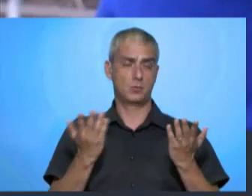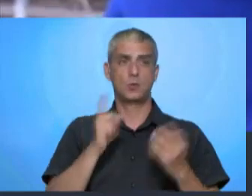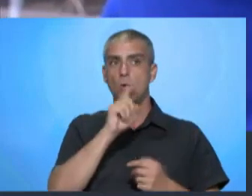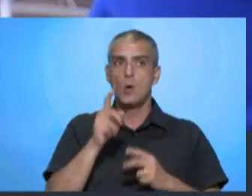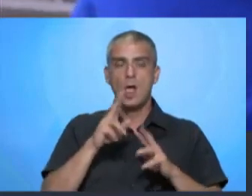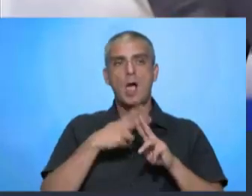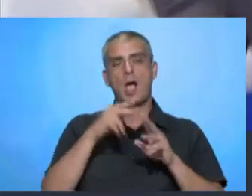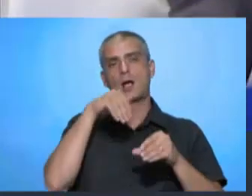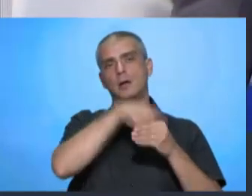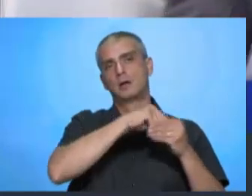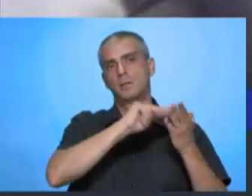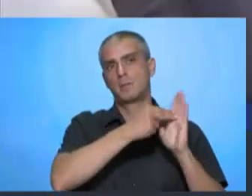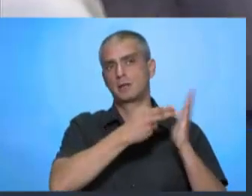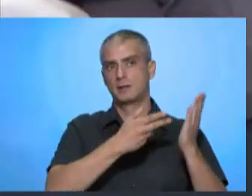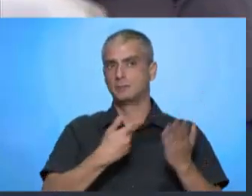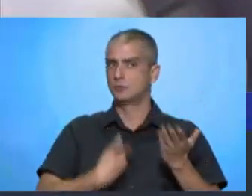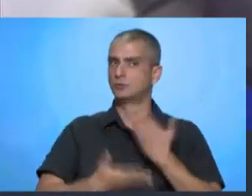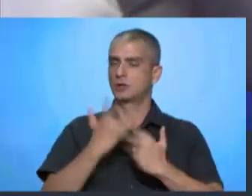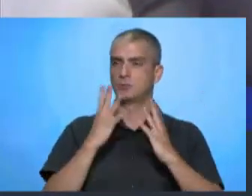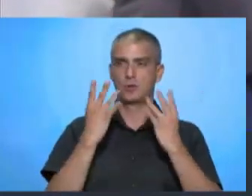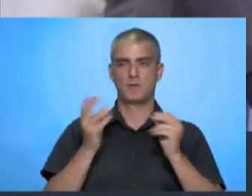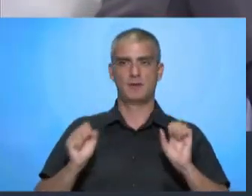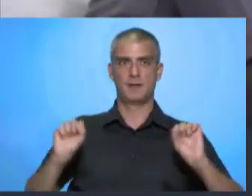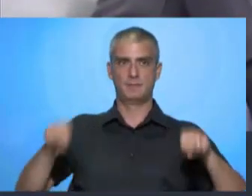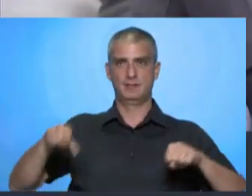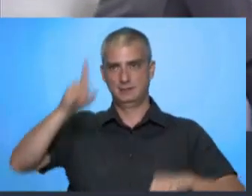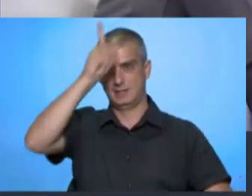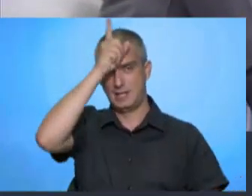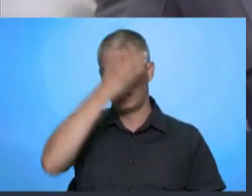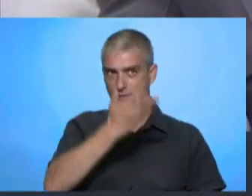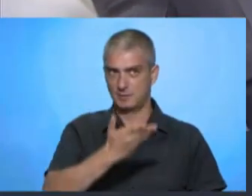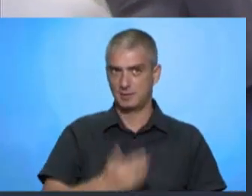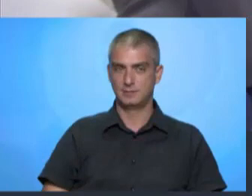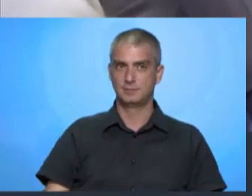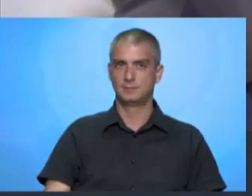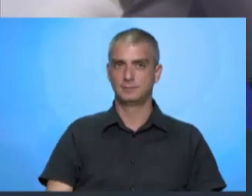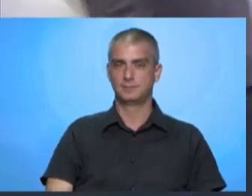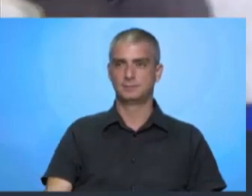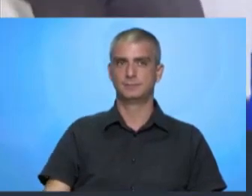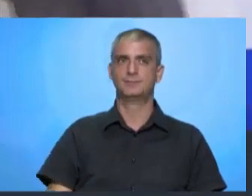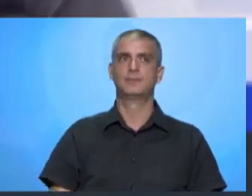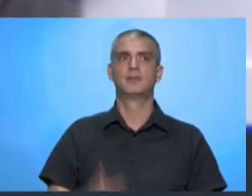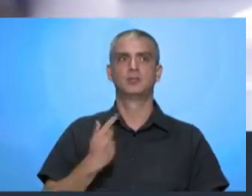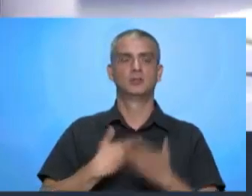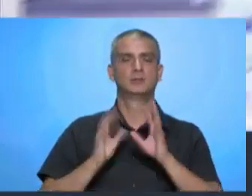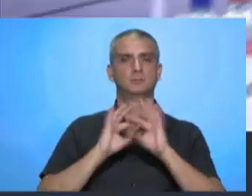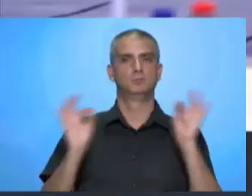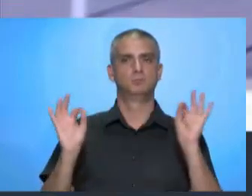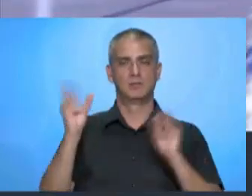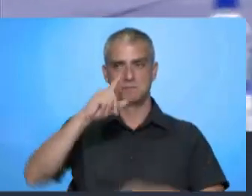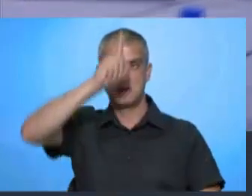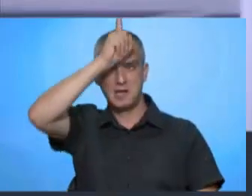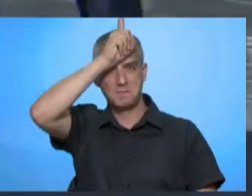נותר בחדרי חדרים. We have a very, very good relationship with the Chancellor. We have a tremendous relationship